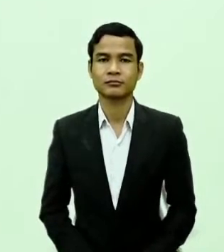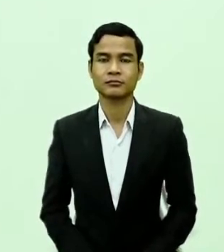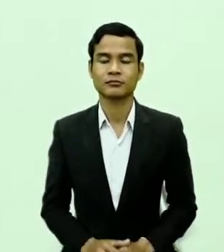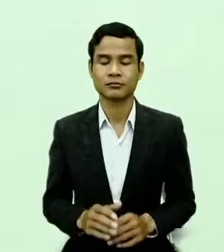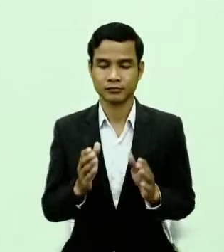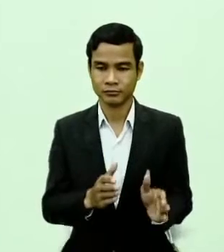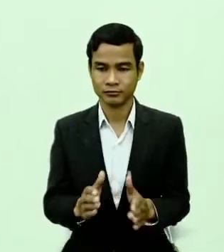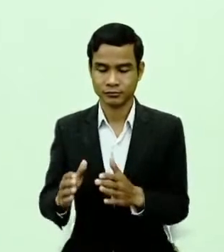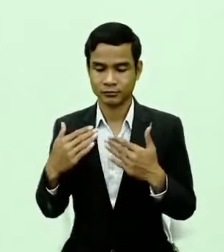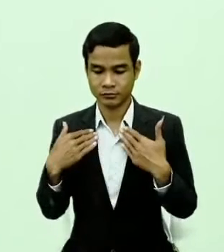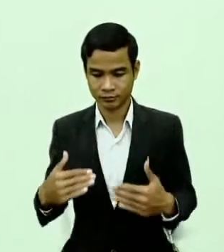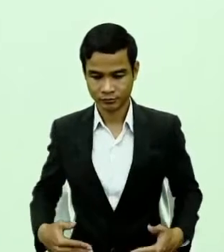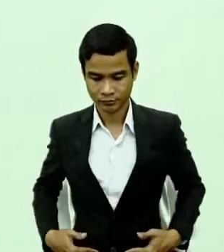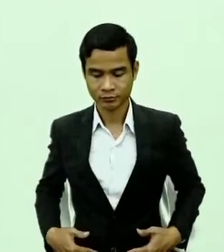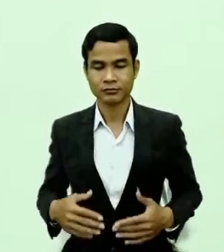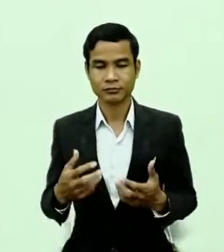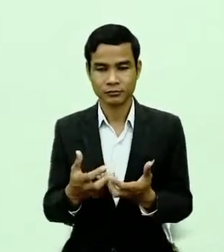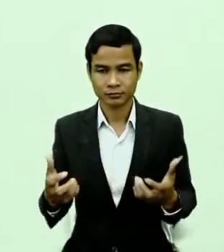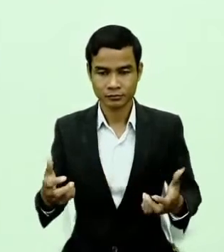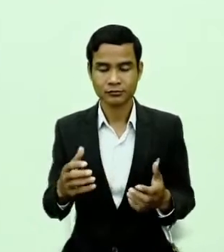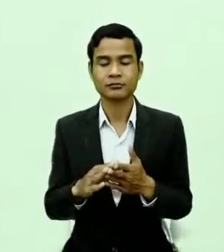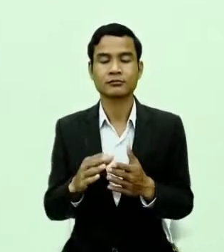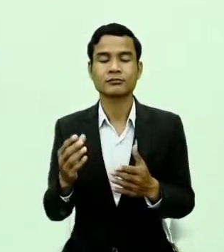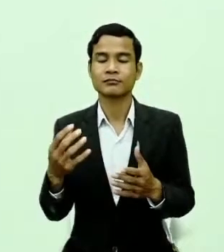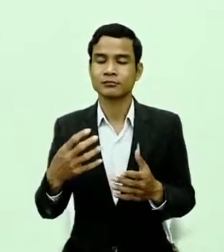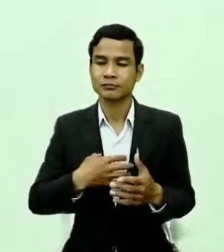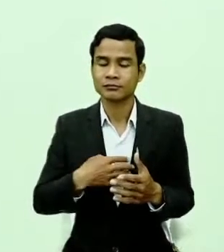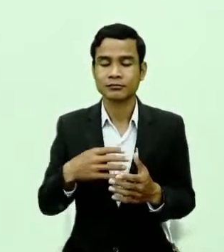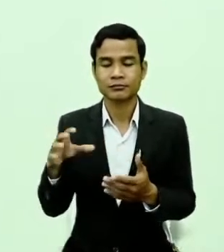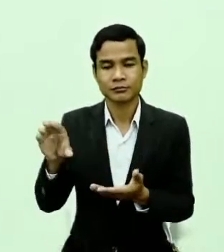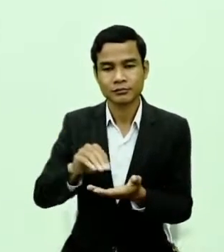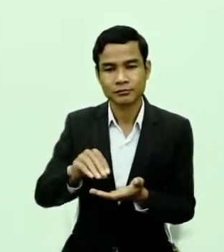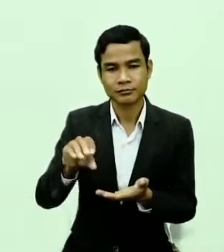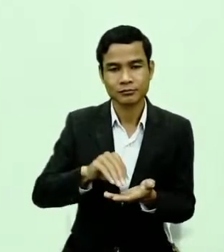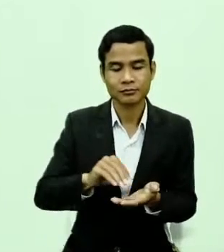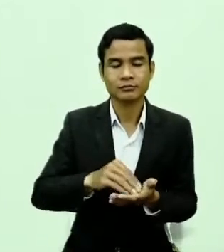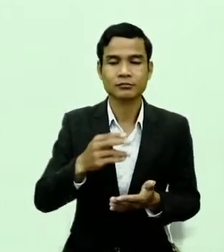chà tìm khó áo rồi có tìm xong phê rẽ thả chồng vô ấy ta khla